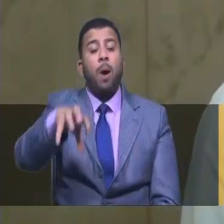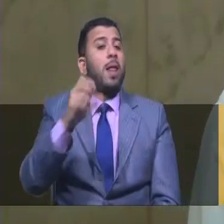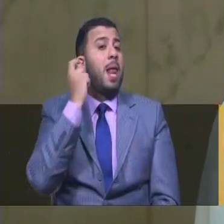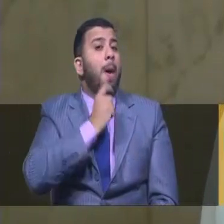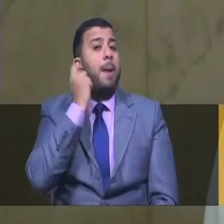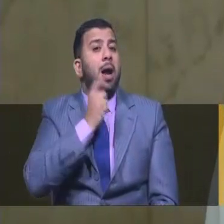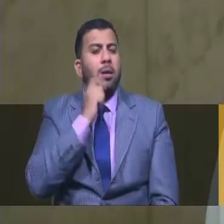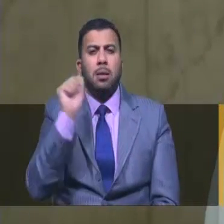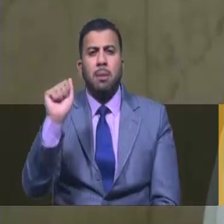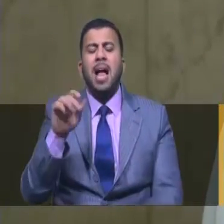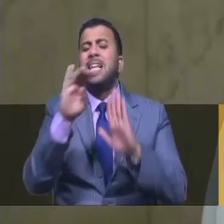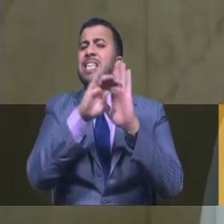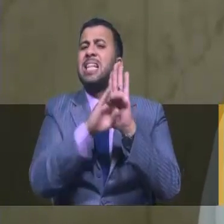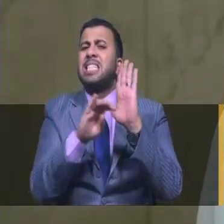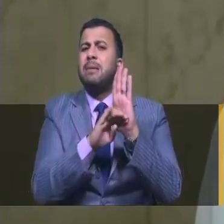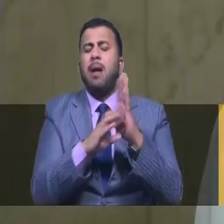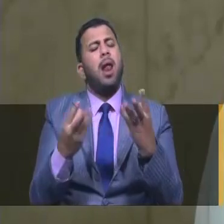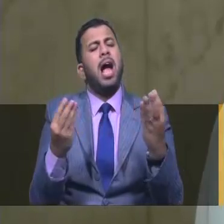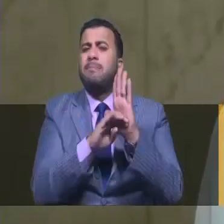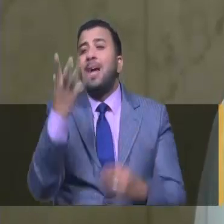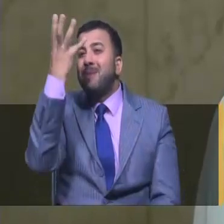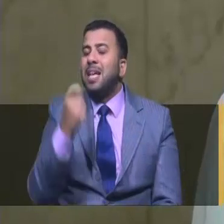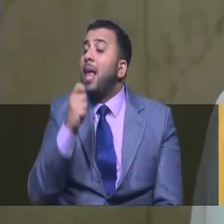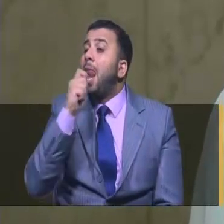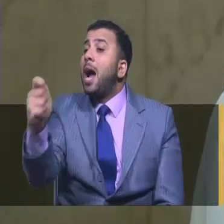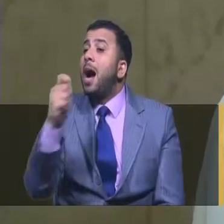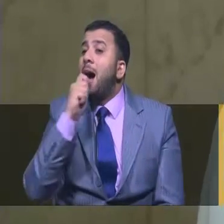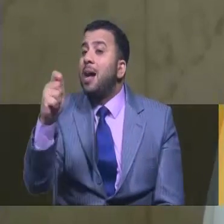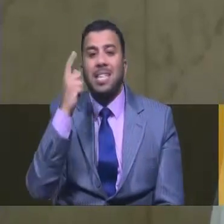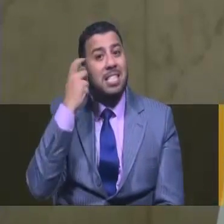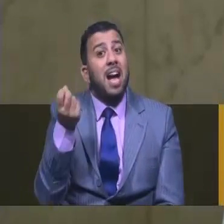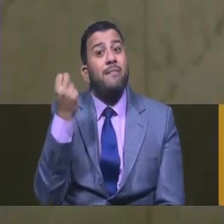خلال تنظيم العديد من الأمسيات واللقاءات الثقافية المتعددة.